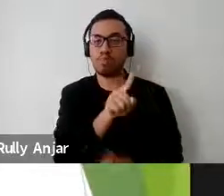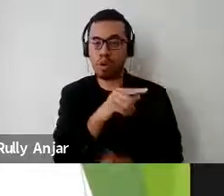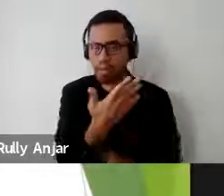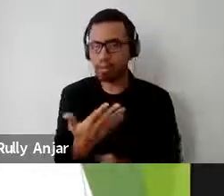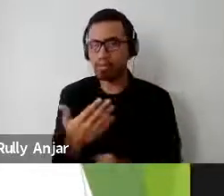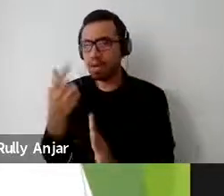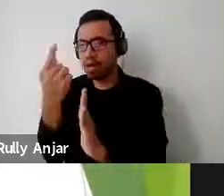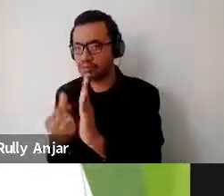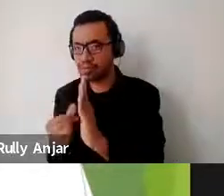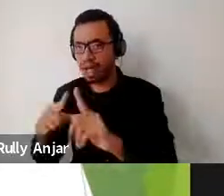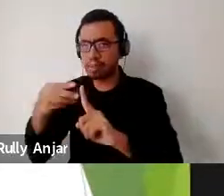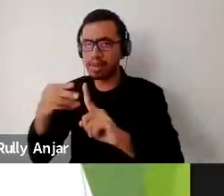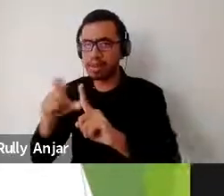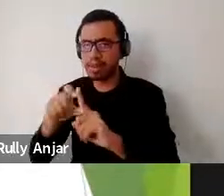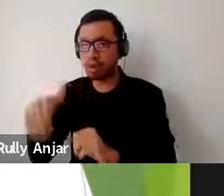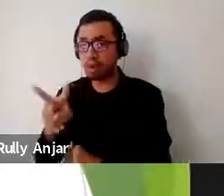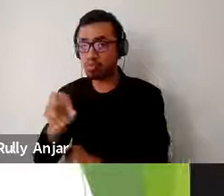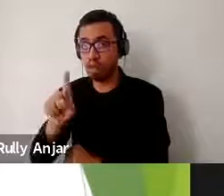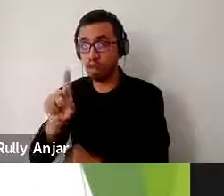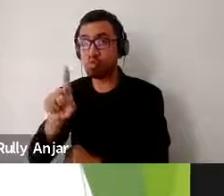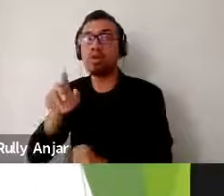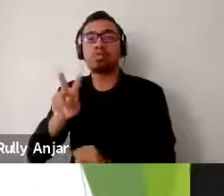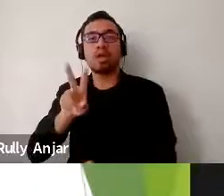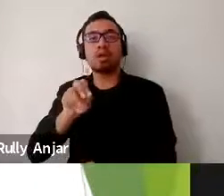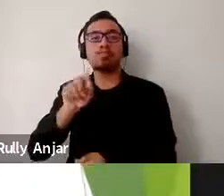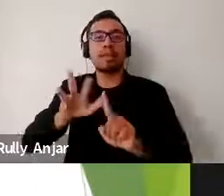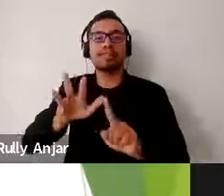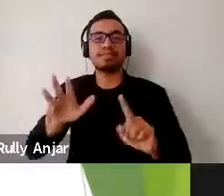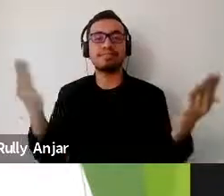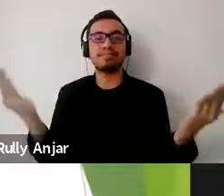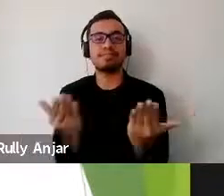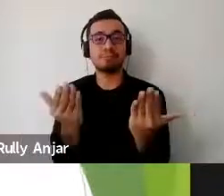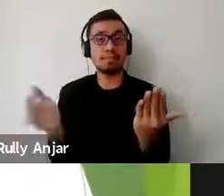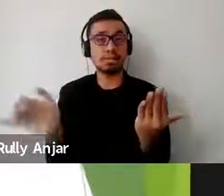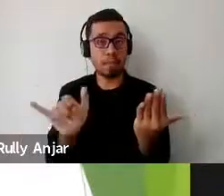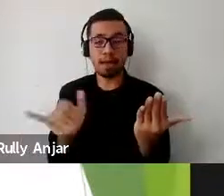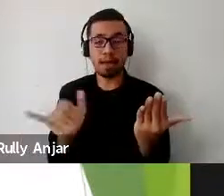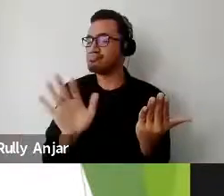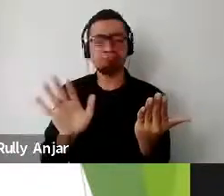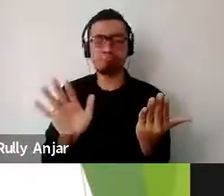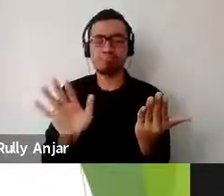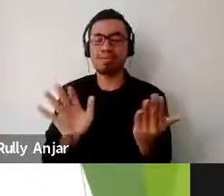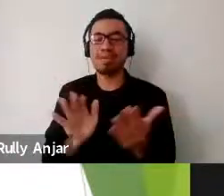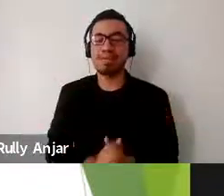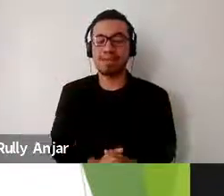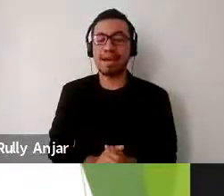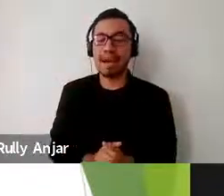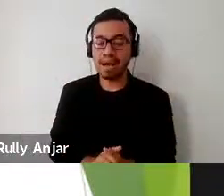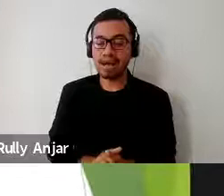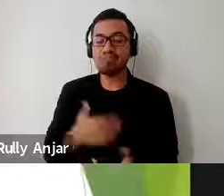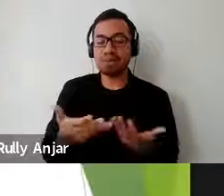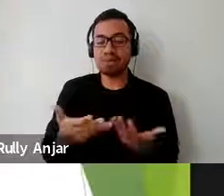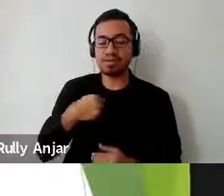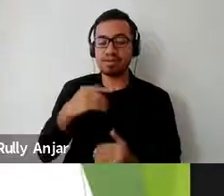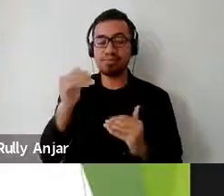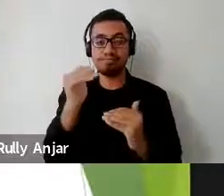Tentunya jawabannya tidak. Nah, oleh karena itu, pastilah kami tidak bisa menurunkan sampai angka 0,08%. Ini